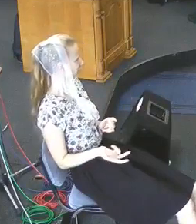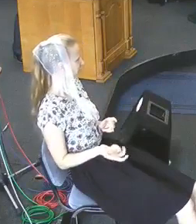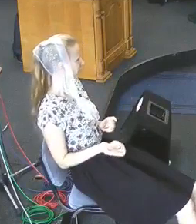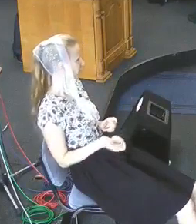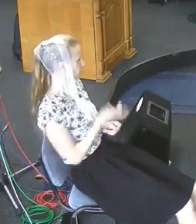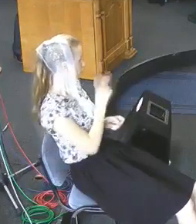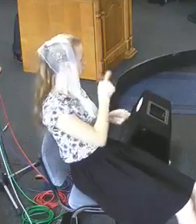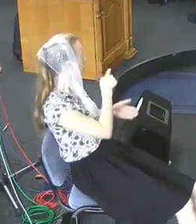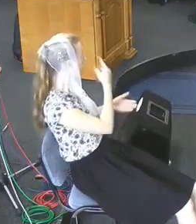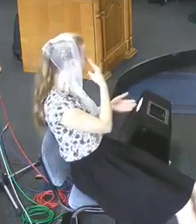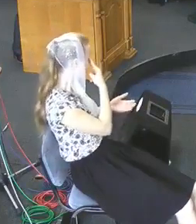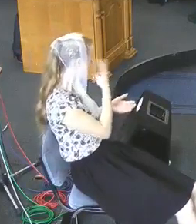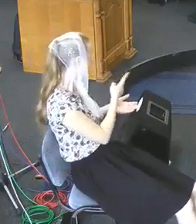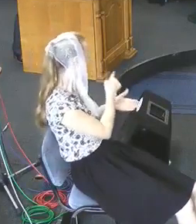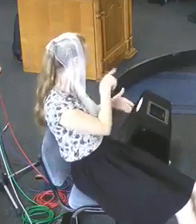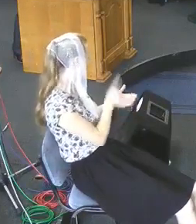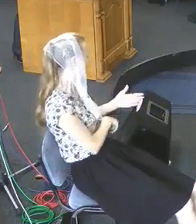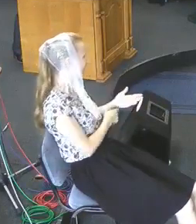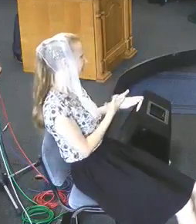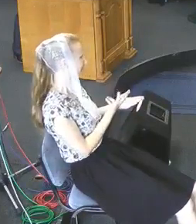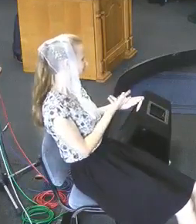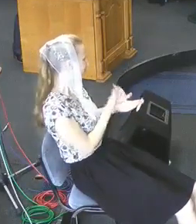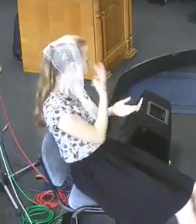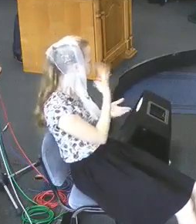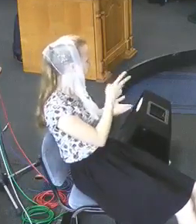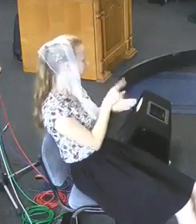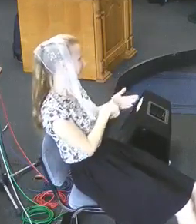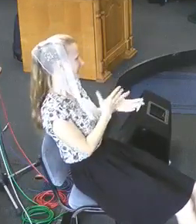Боже, дай оцінити свій стан.